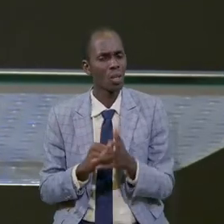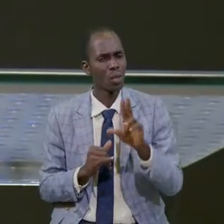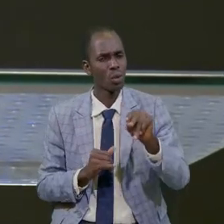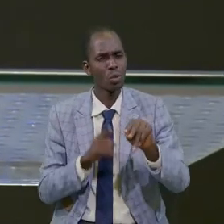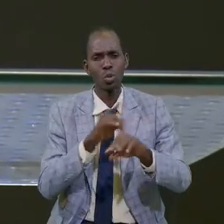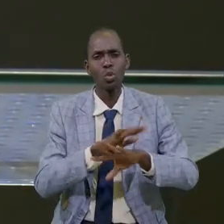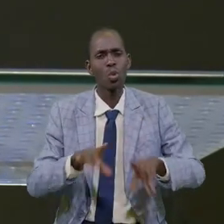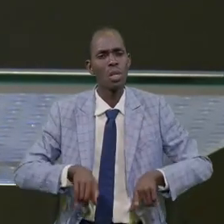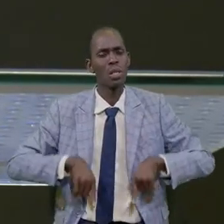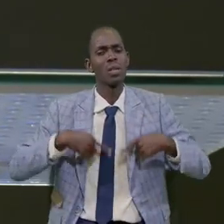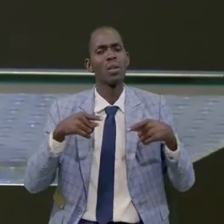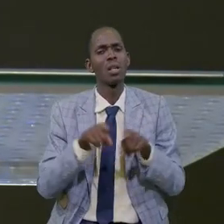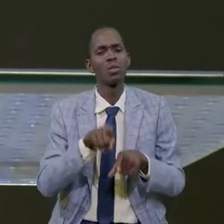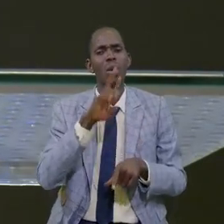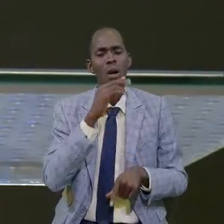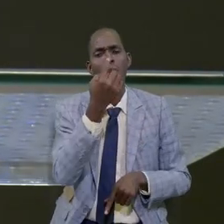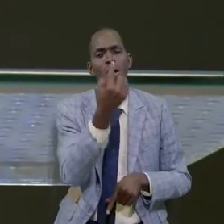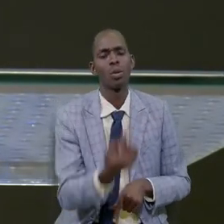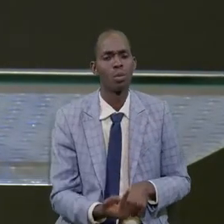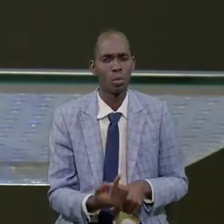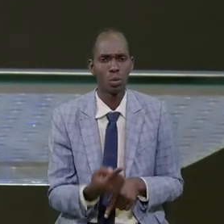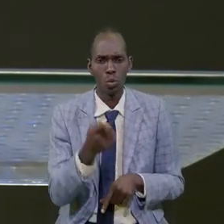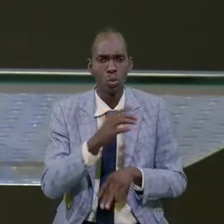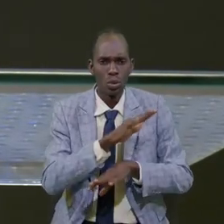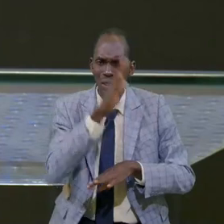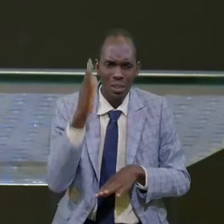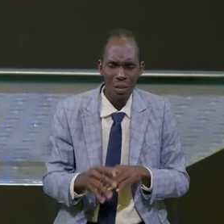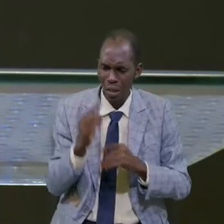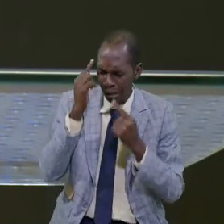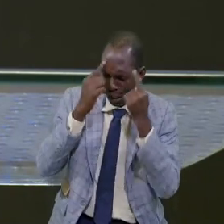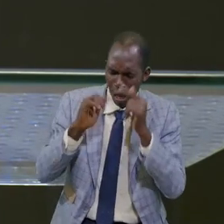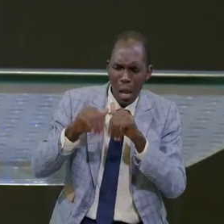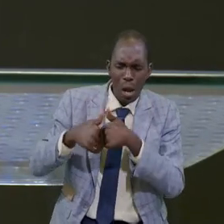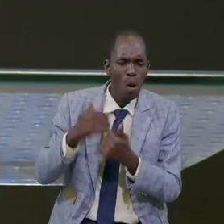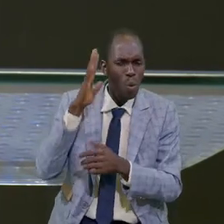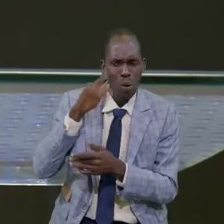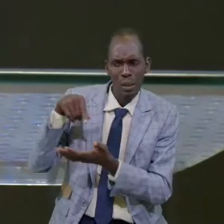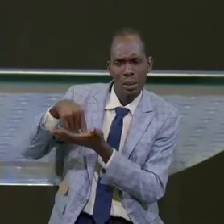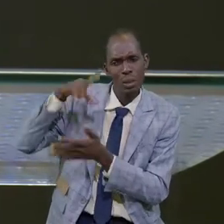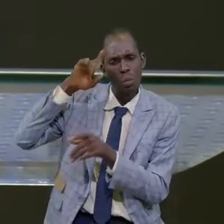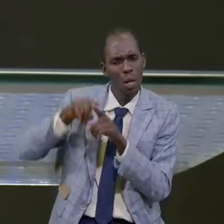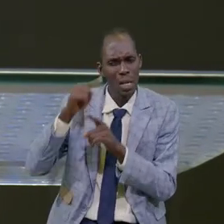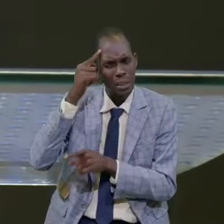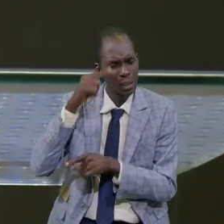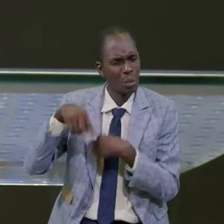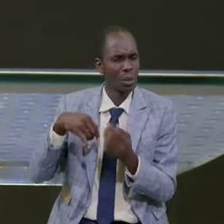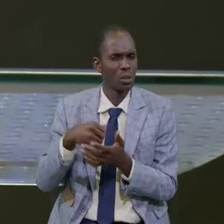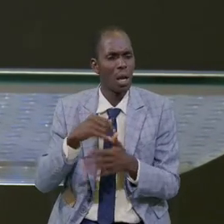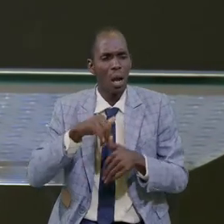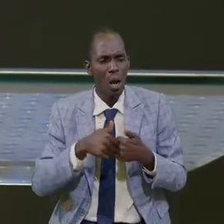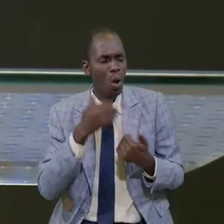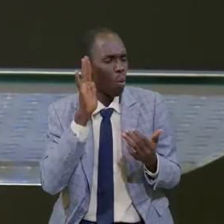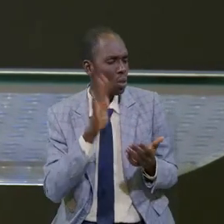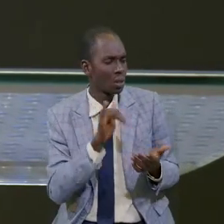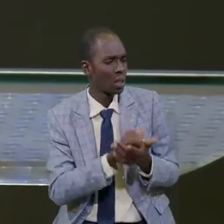êtes à vous-même. Vous ne considérez pas comment mon frère va se sentir, comment ma soeur va se